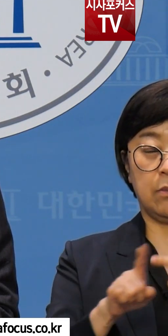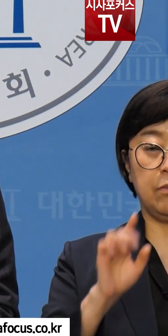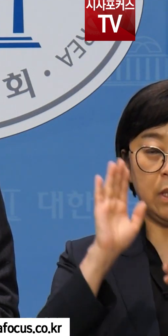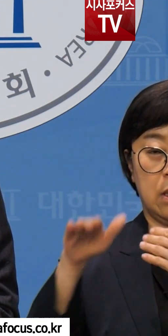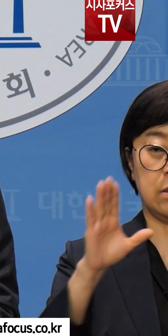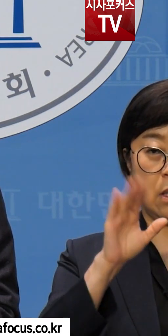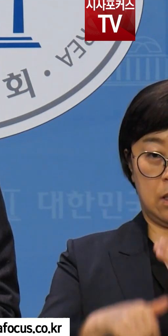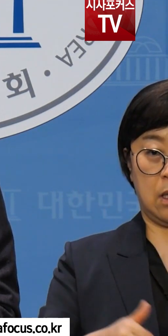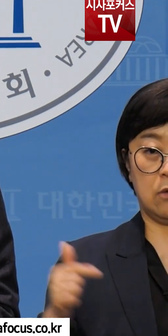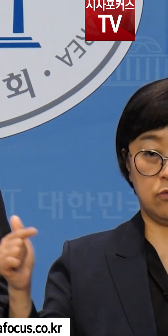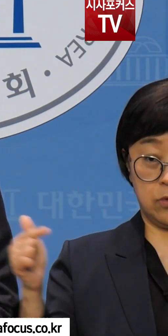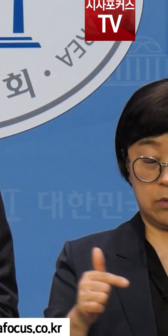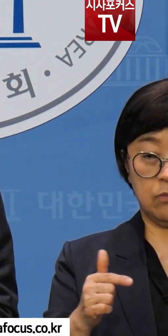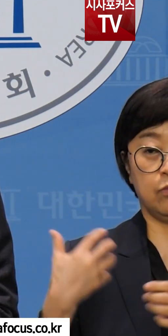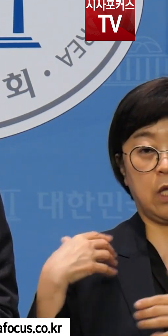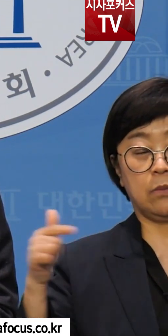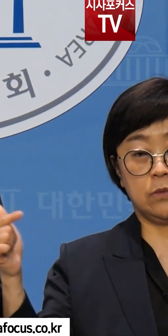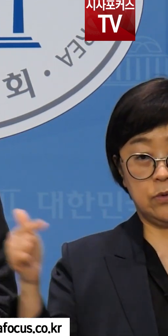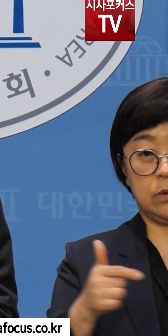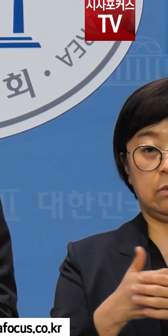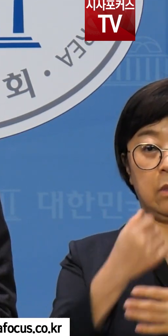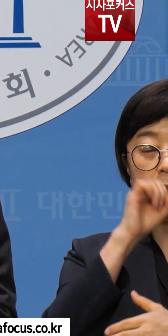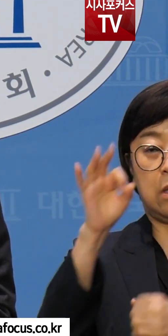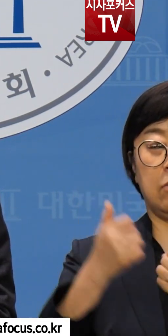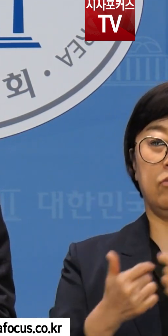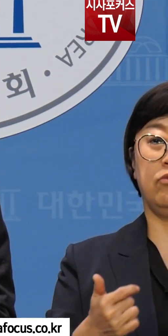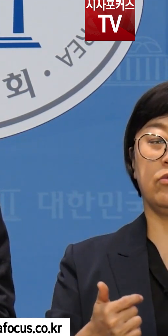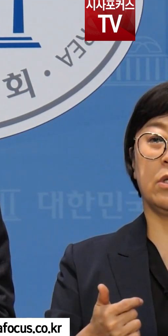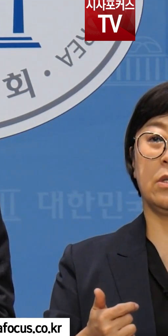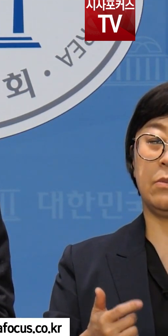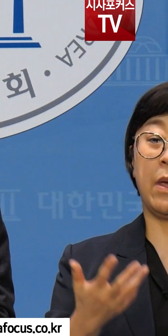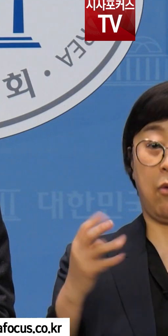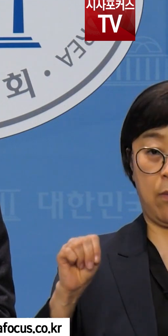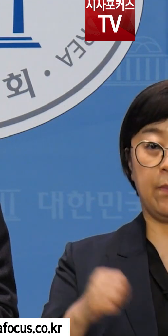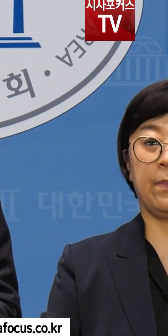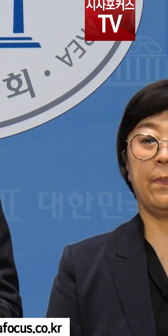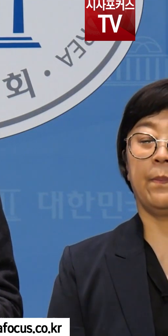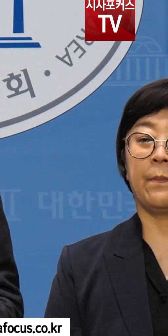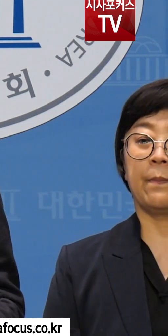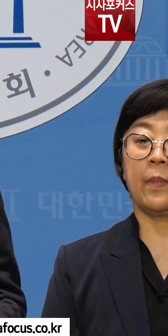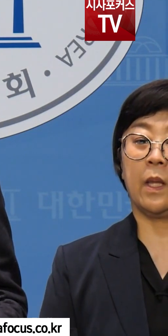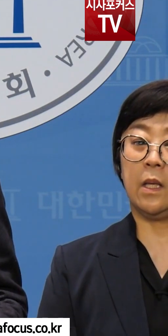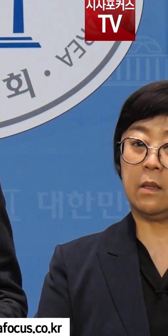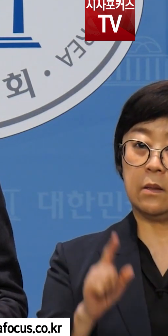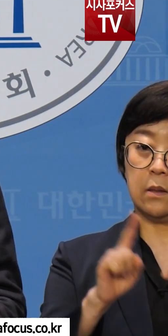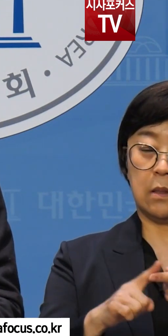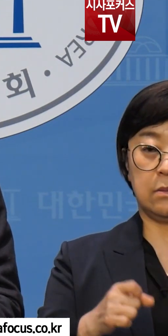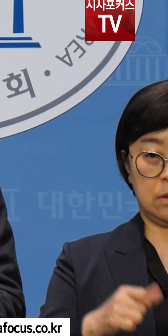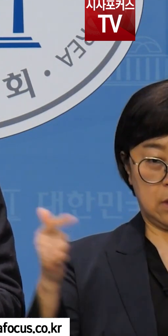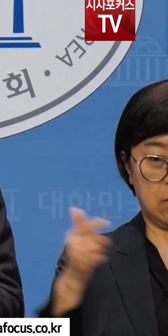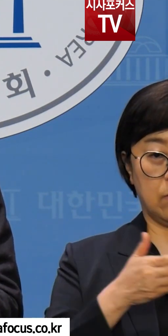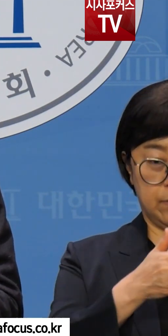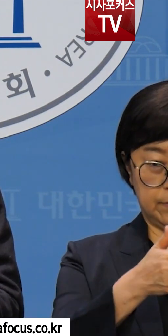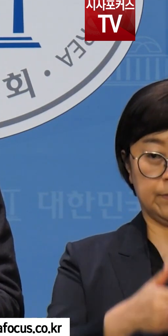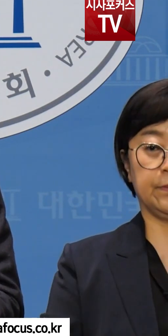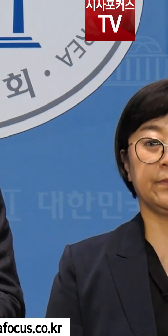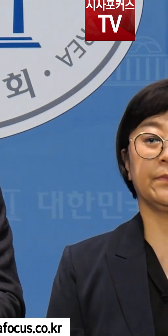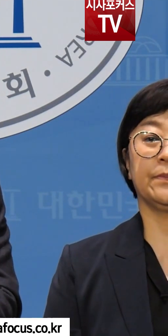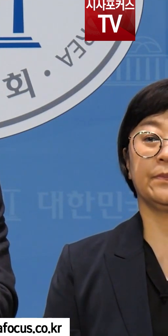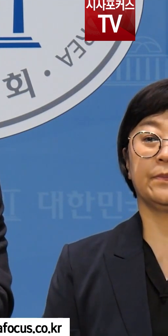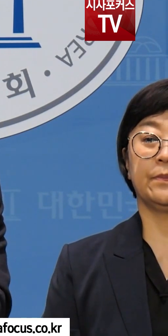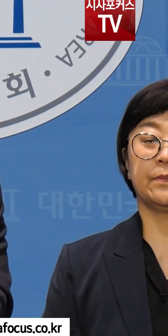부담을 줄이는 예산 다 포함하면 대략 한 9,200여억 원 되는데요. 이 부분에 대한 증액을